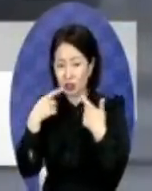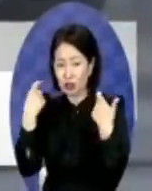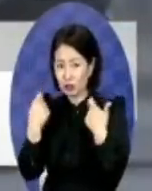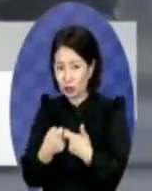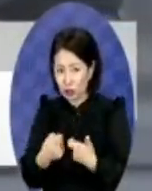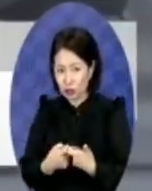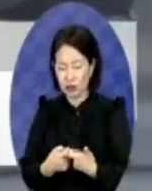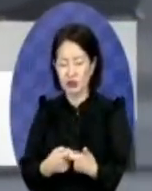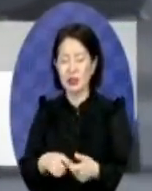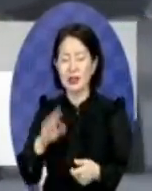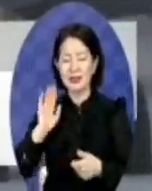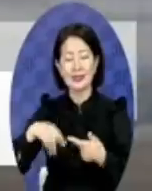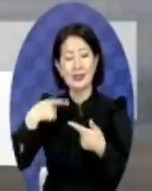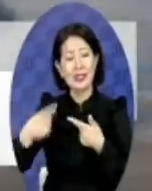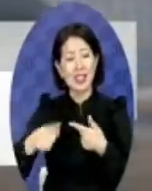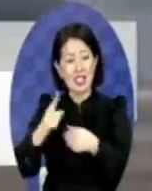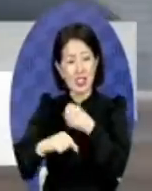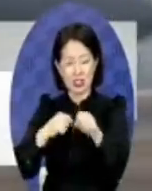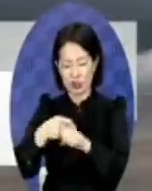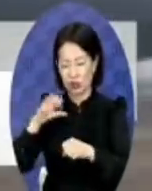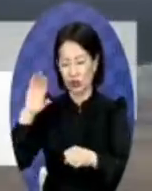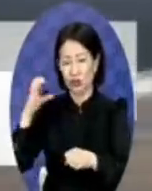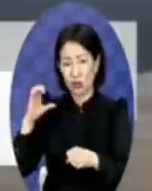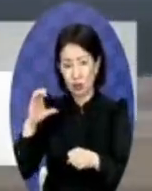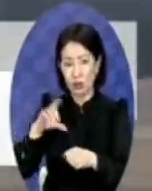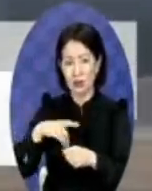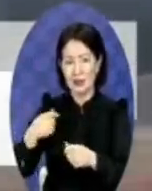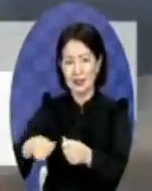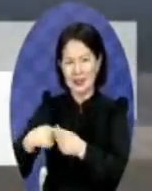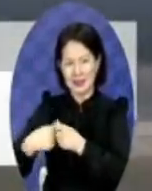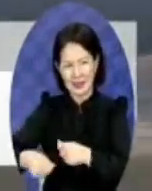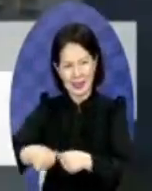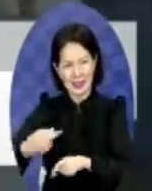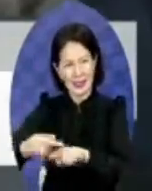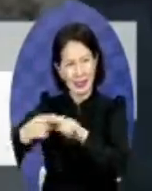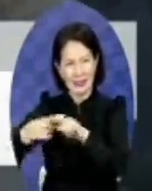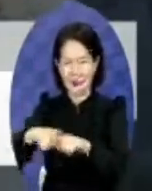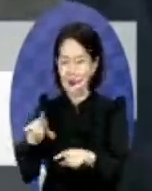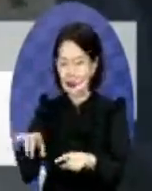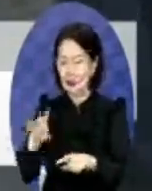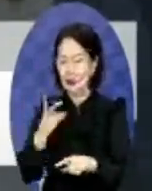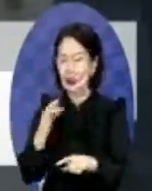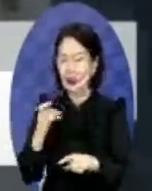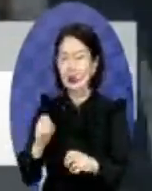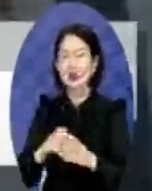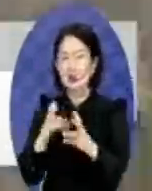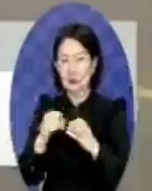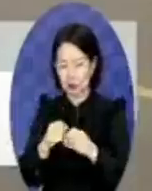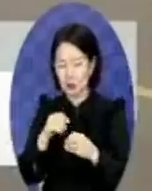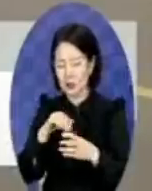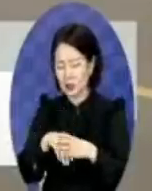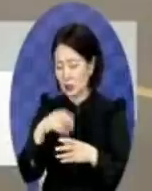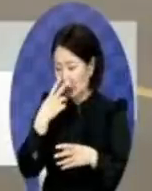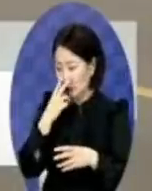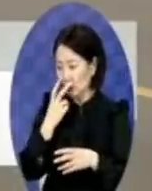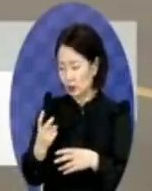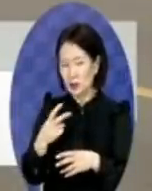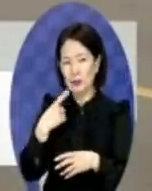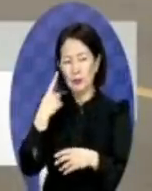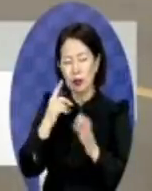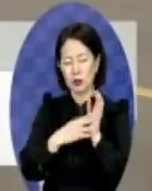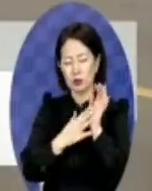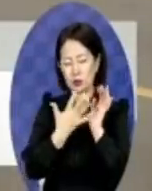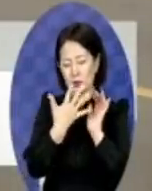дараагийн жилүүдэд өмнөд Солонгосын талын одоо зардал нэмэгдэх нөхцөлийг бас бүрдүүлж өгч байна гэж шинжээчид үзэж байна.